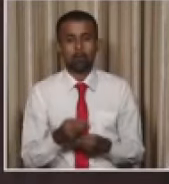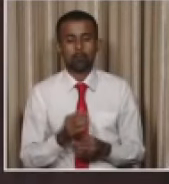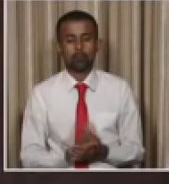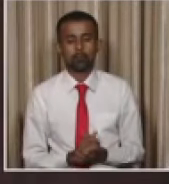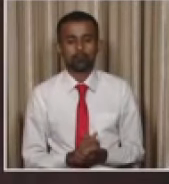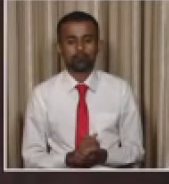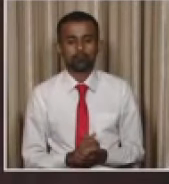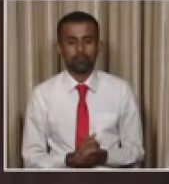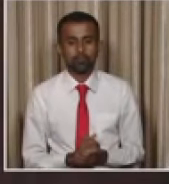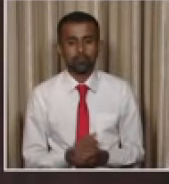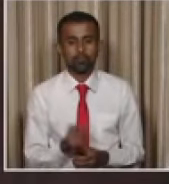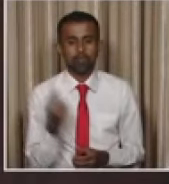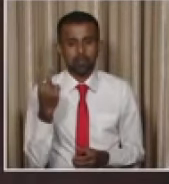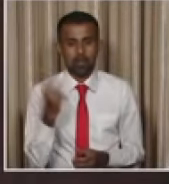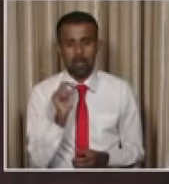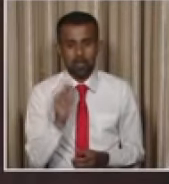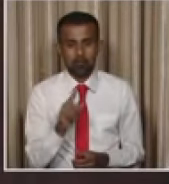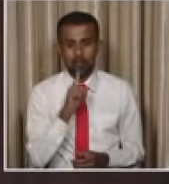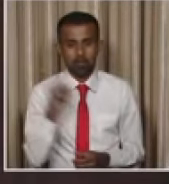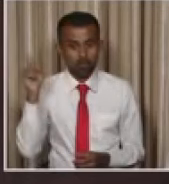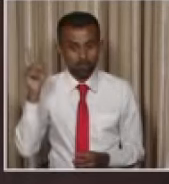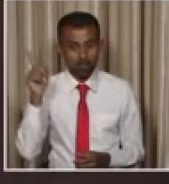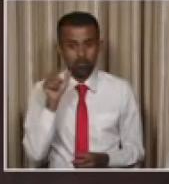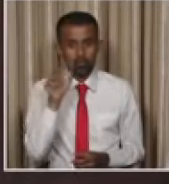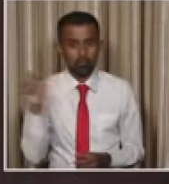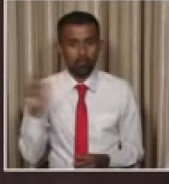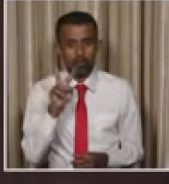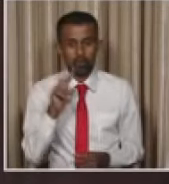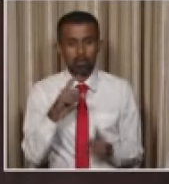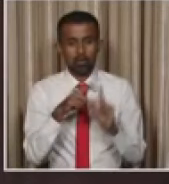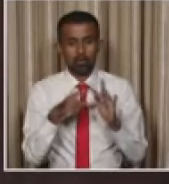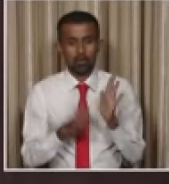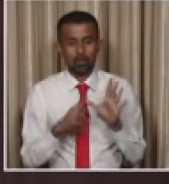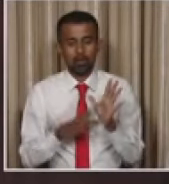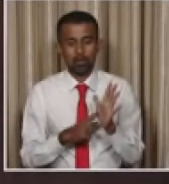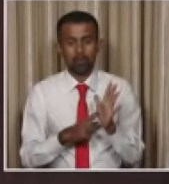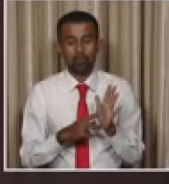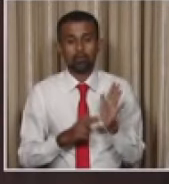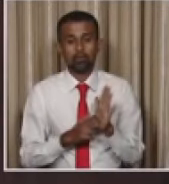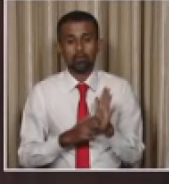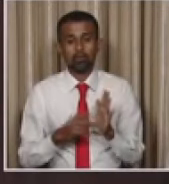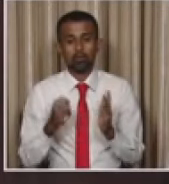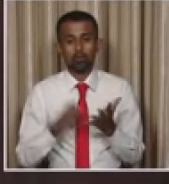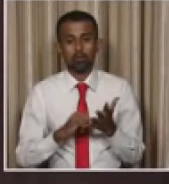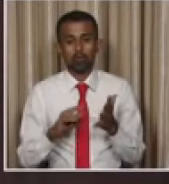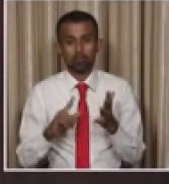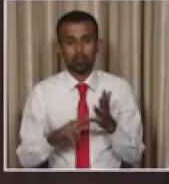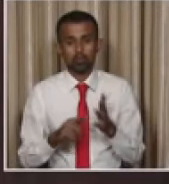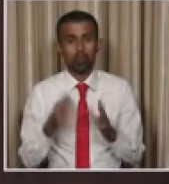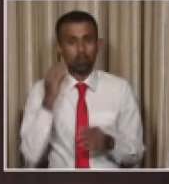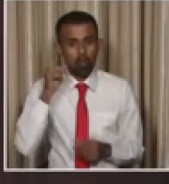ඒකේ ඉන්න දෙන්නගේ නම් තමයි මම මේ කිව්වේ එහෙ ඩීල් එක දාන කට්ටිය ඩිලාන්සා සුරේෂ්. රුසියාවේ යවන් ගාඩ් එකක් තියෙනවා නම්